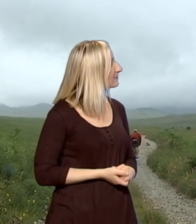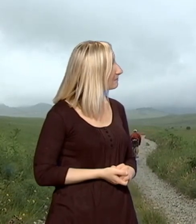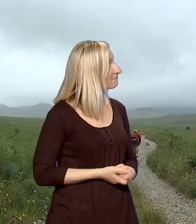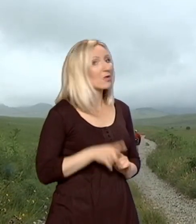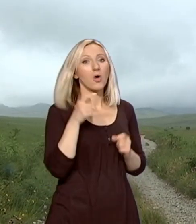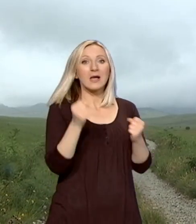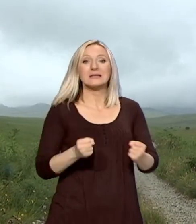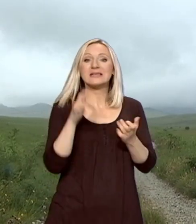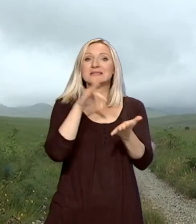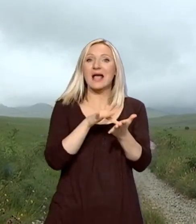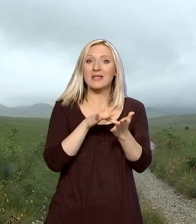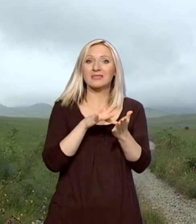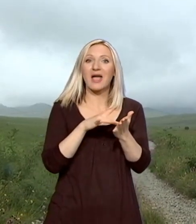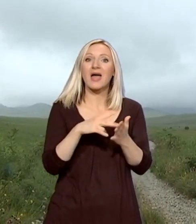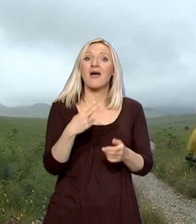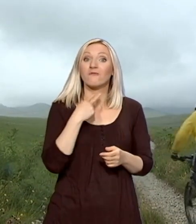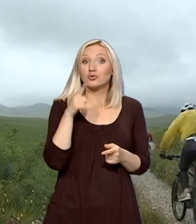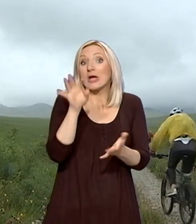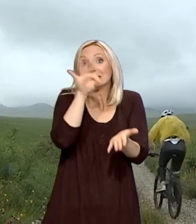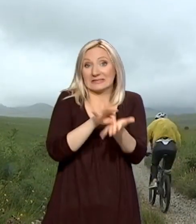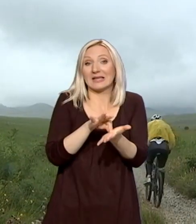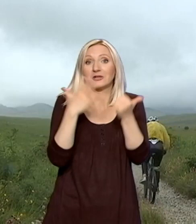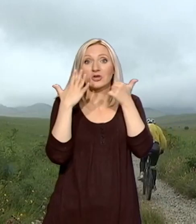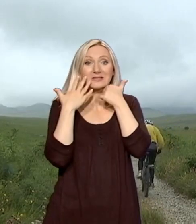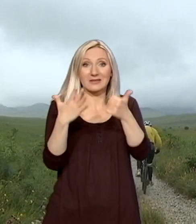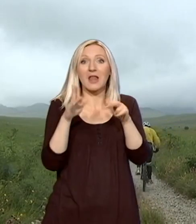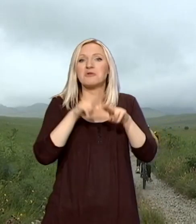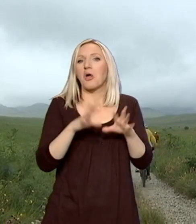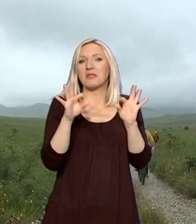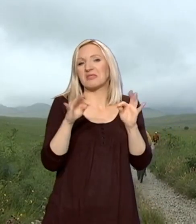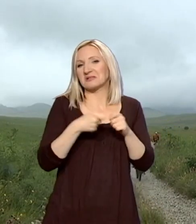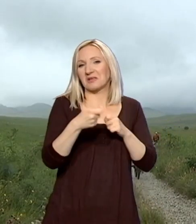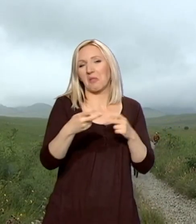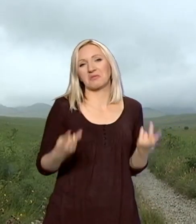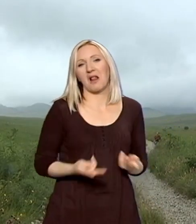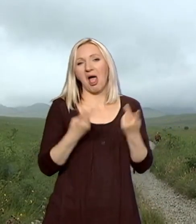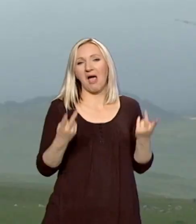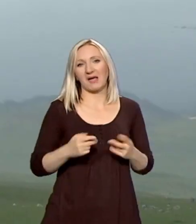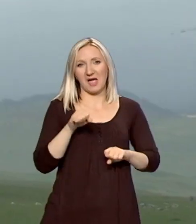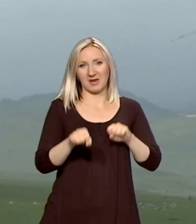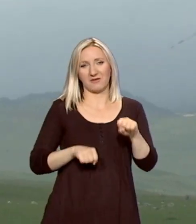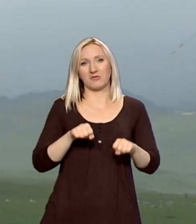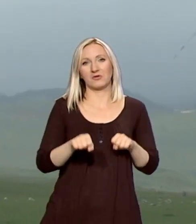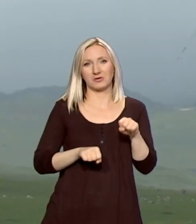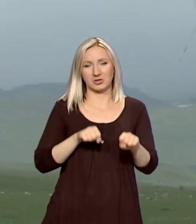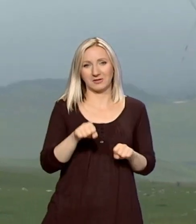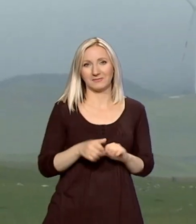Do ski centra Vučije, gde je bio i cilj 6. dana, ostalo je 10 km lagane vožnje.